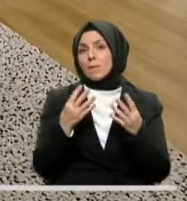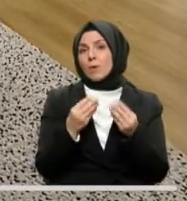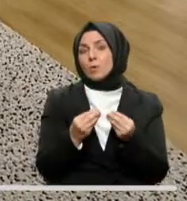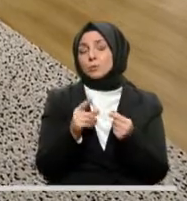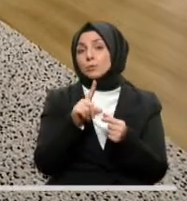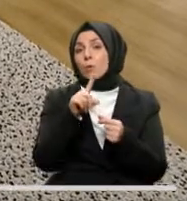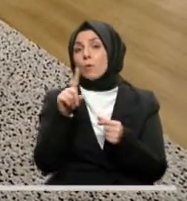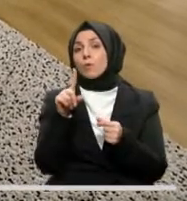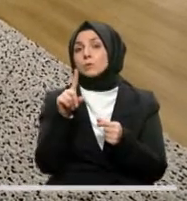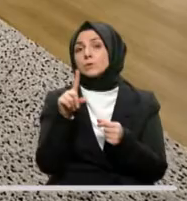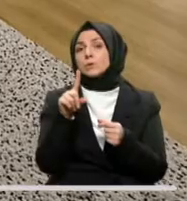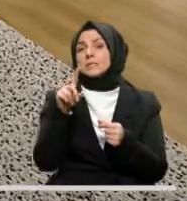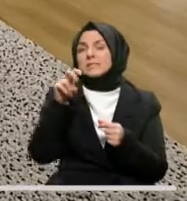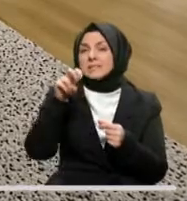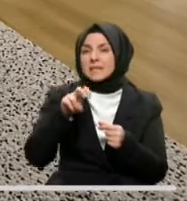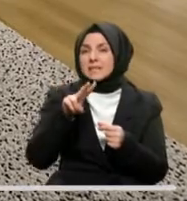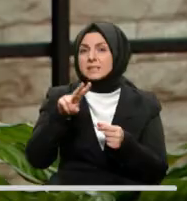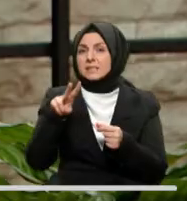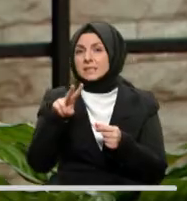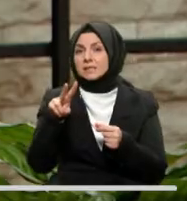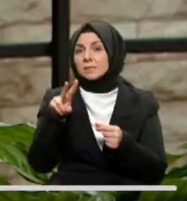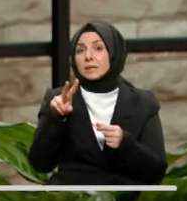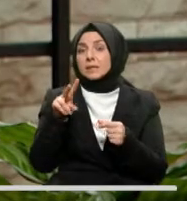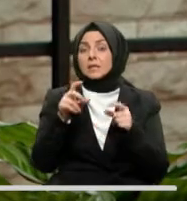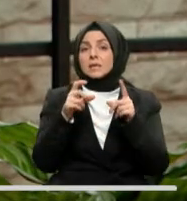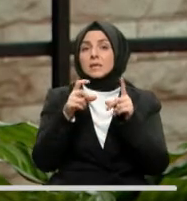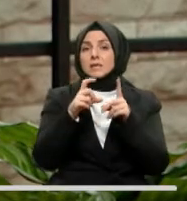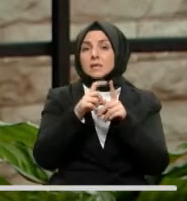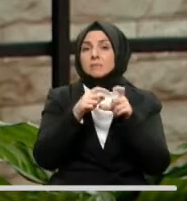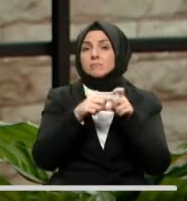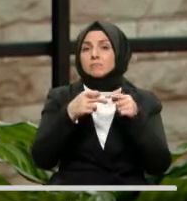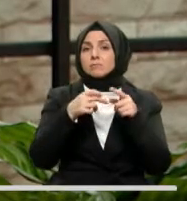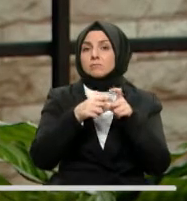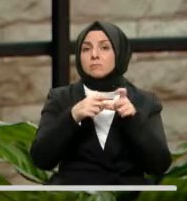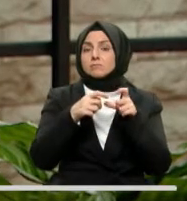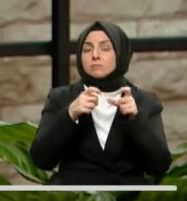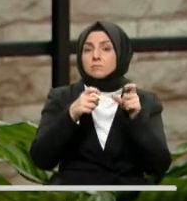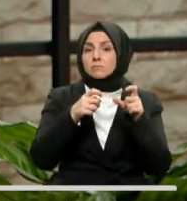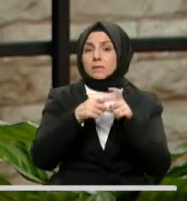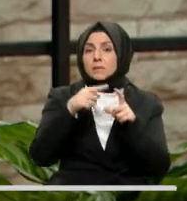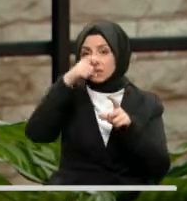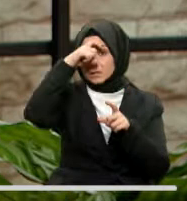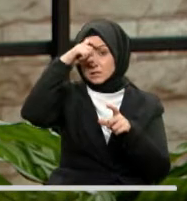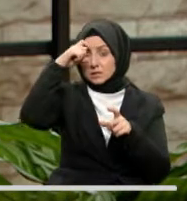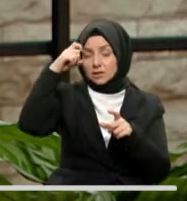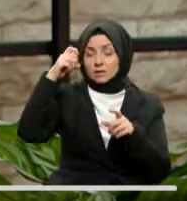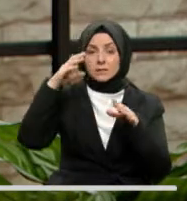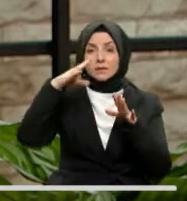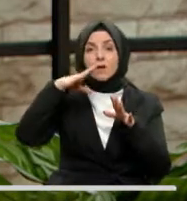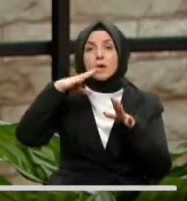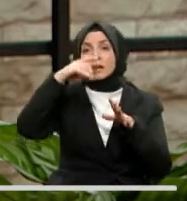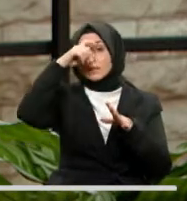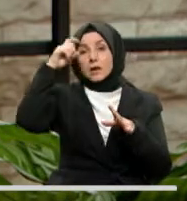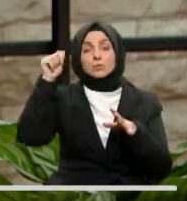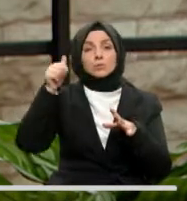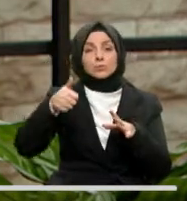18-20 derece de en az 8 hafta beklemesi gerekiyor Onun için evinizde yazın orkide çiçek açamazsınız araştırmanız için